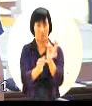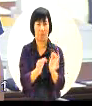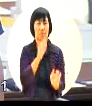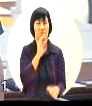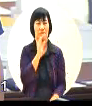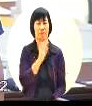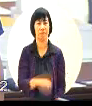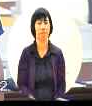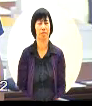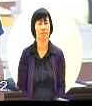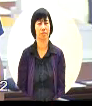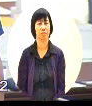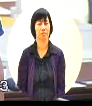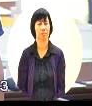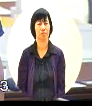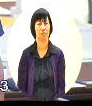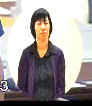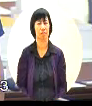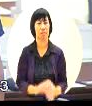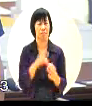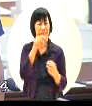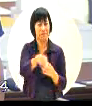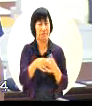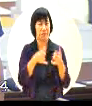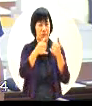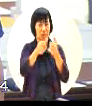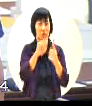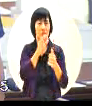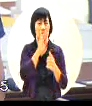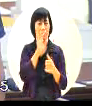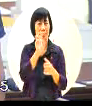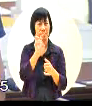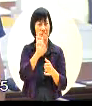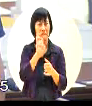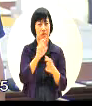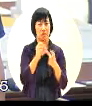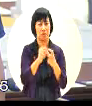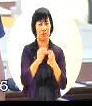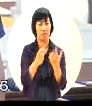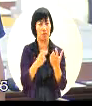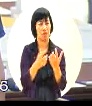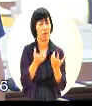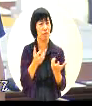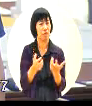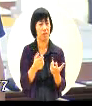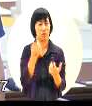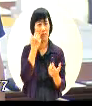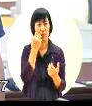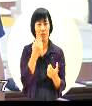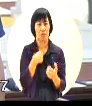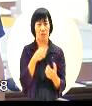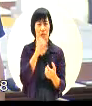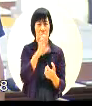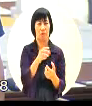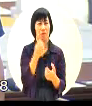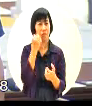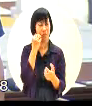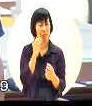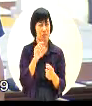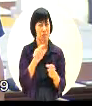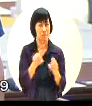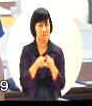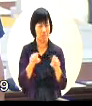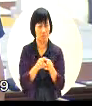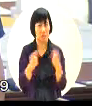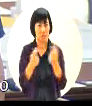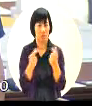因为这条路吼，目前是三十公尺尔，所以都一定塞车。啊，一般来讲吼，咱都是计划跨度